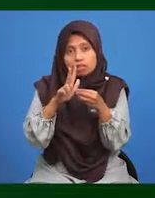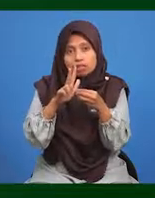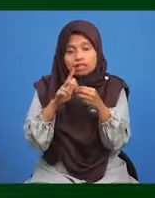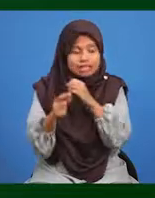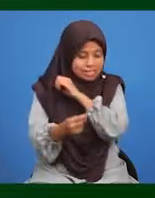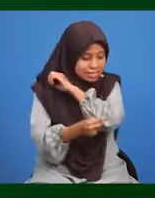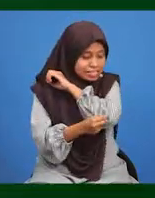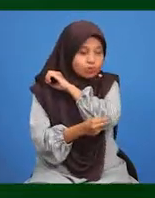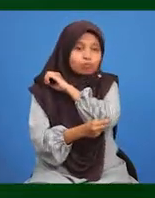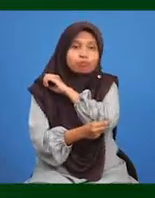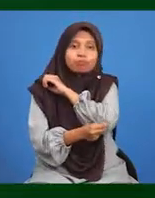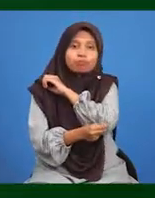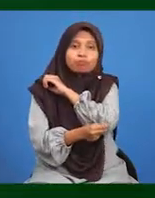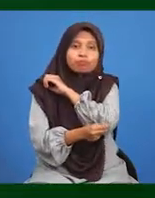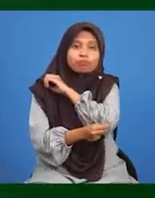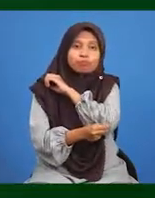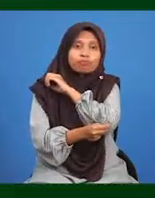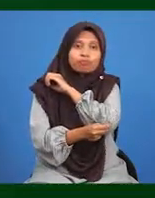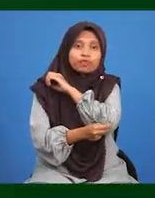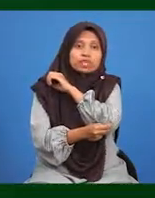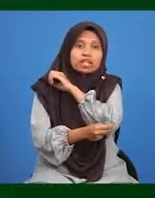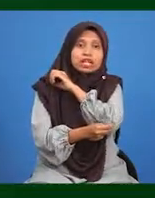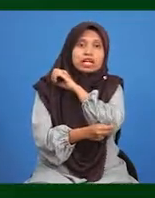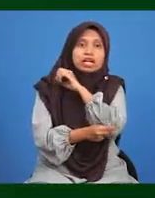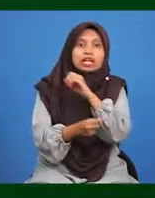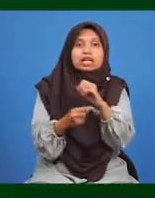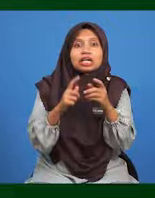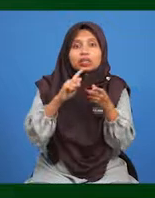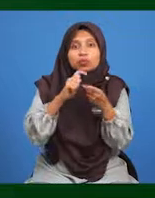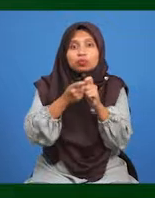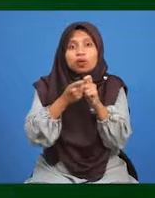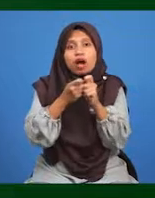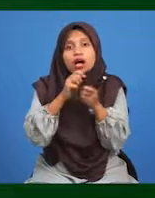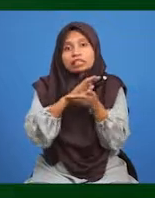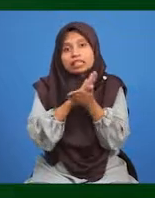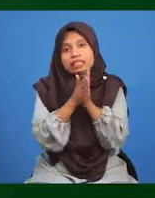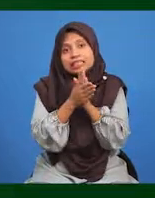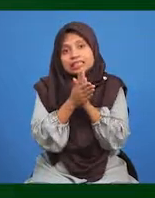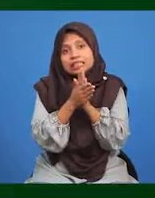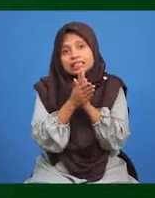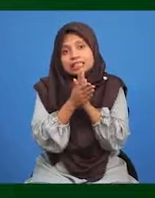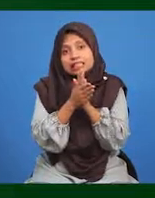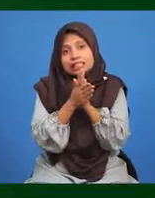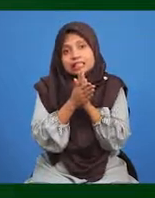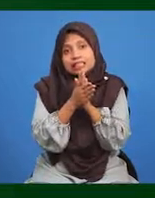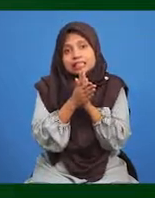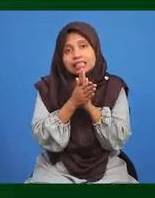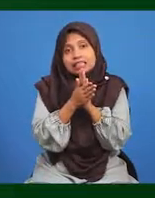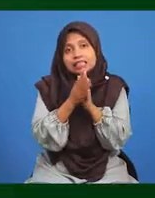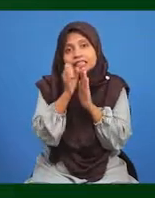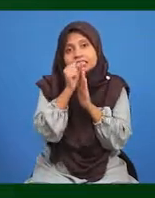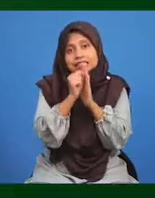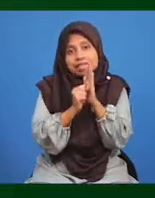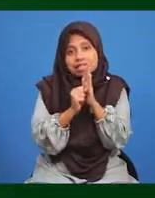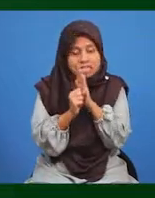ialah siku. Apakah kata ganda separa bagi perkataan siku? Betul, jawapannya